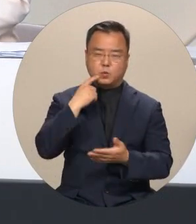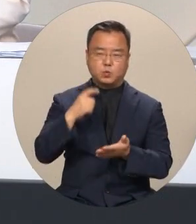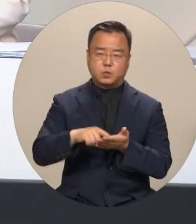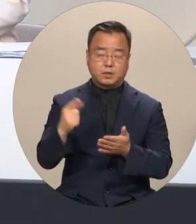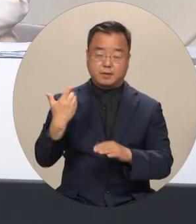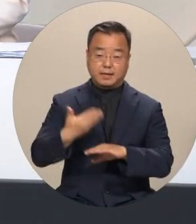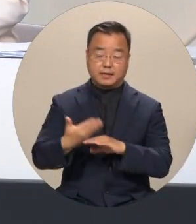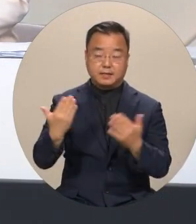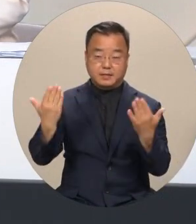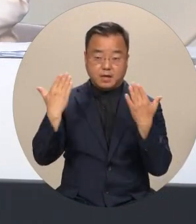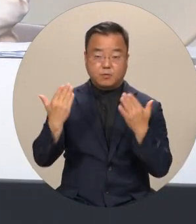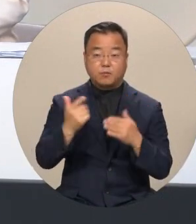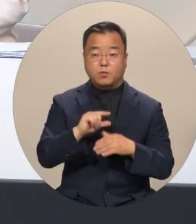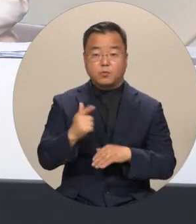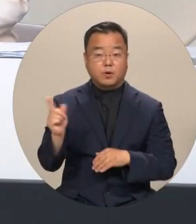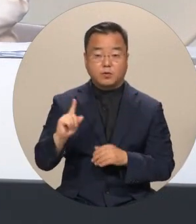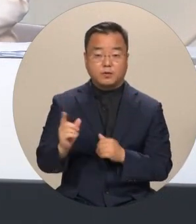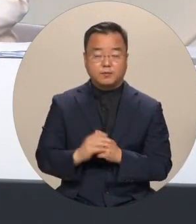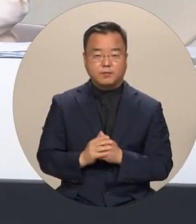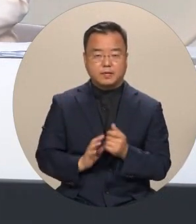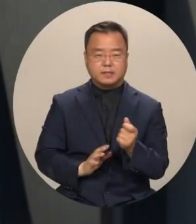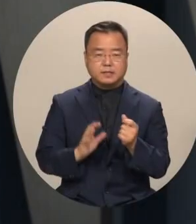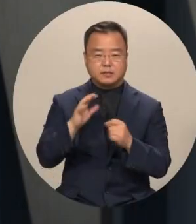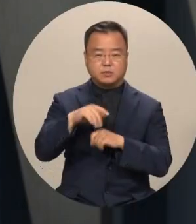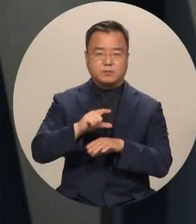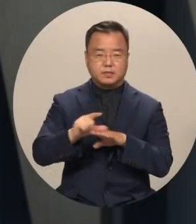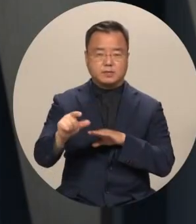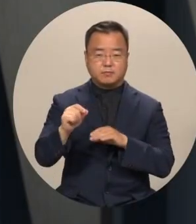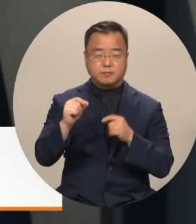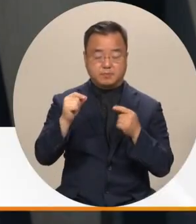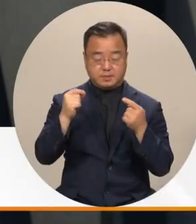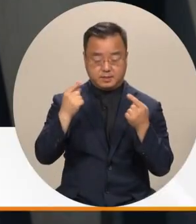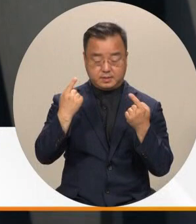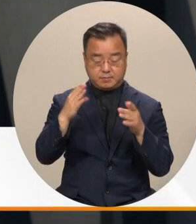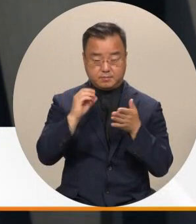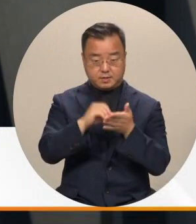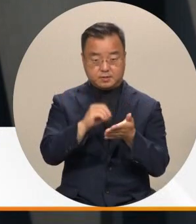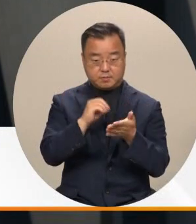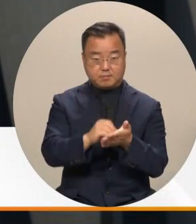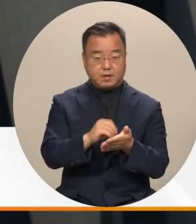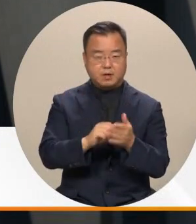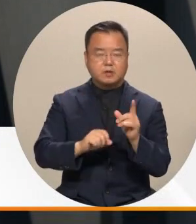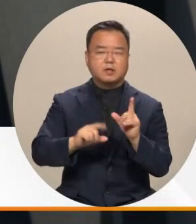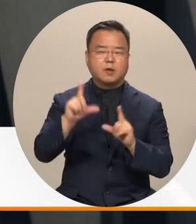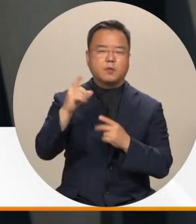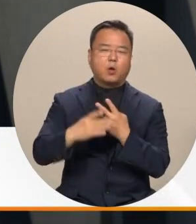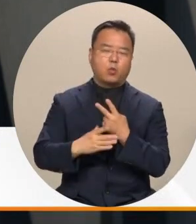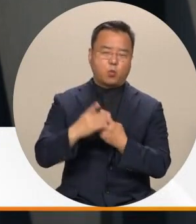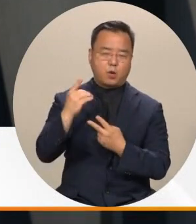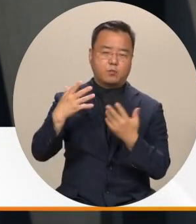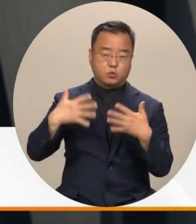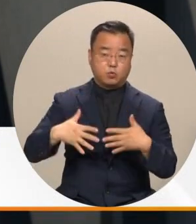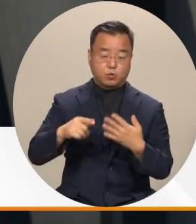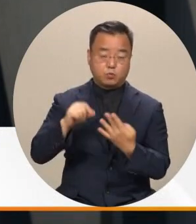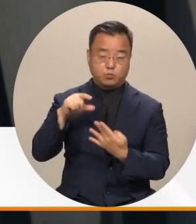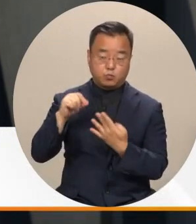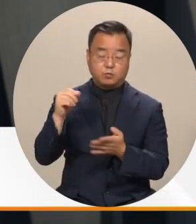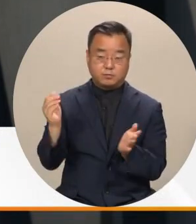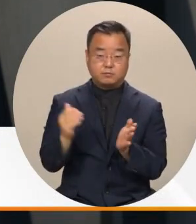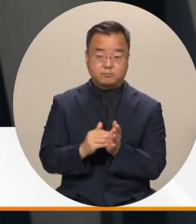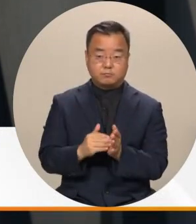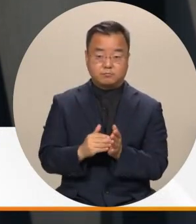어떻습니까 예 또 글로컬 대학 사업이 응모하는 대학들이 대부분이 또 대학의 통합을 전제로 선정되는 경우가 많이